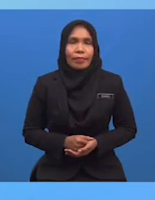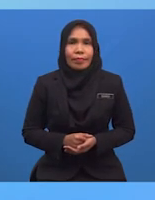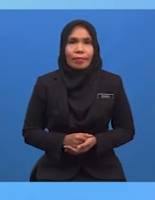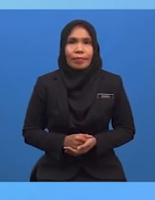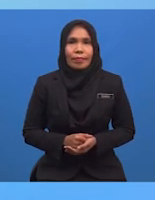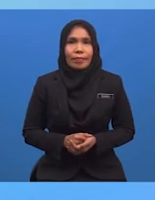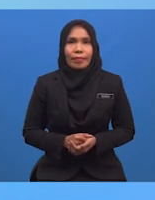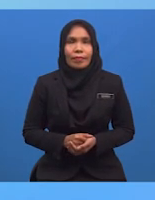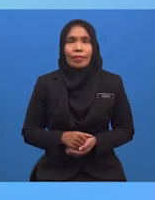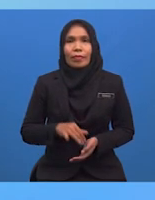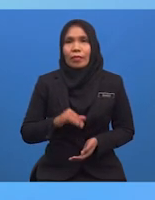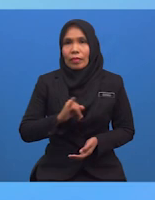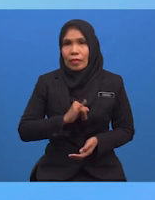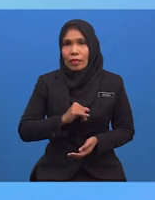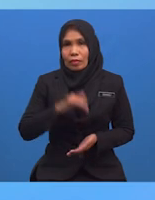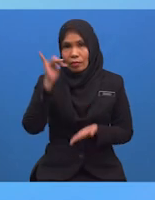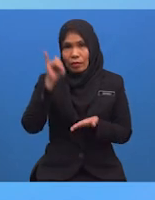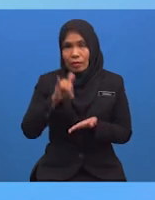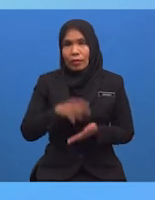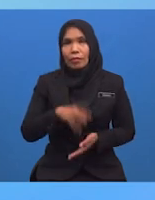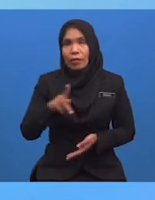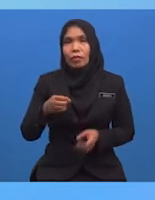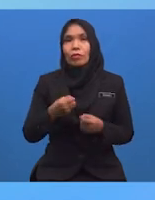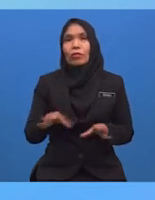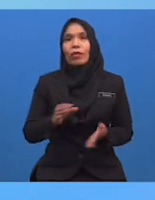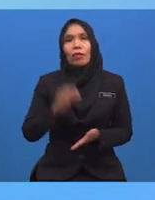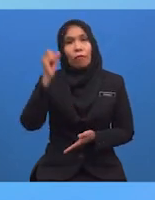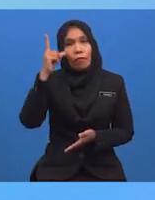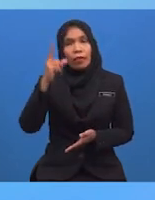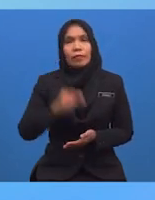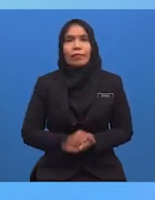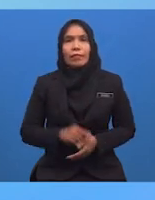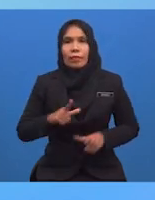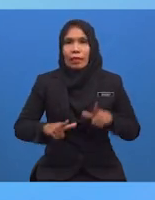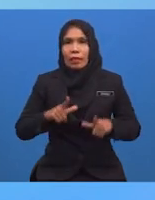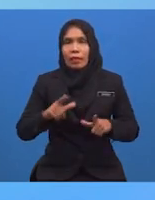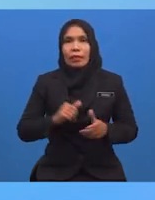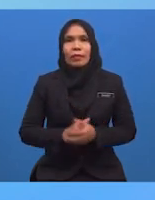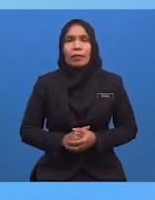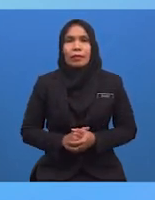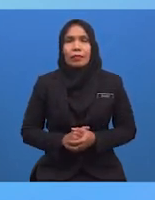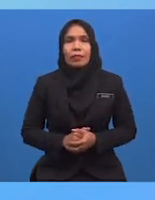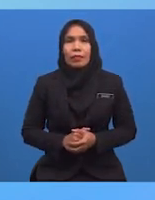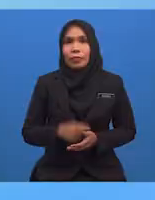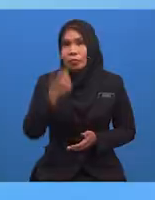Baiklah, saya yakin pelajar-pelajar sudah faham langkah-langkah mengawal inflasi.